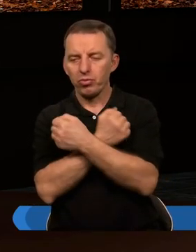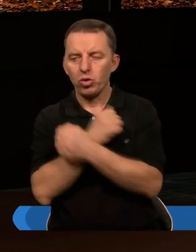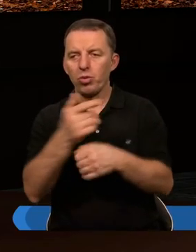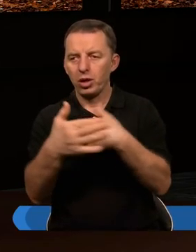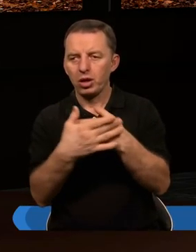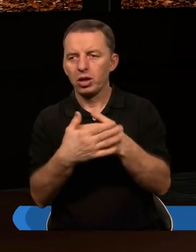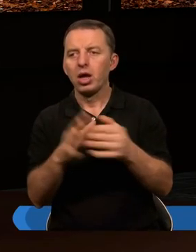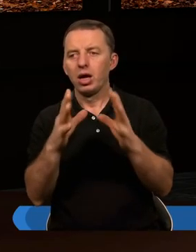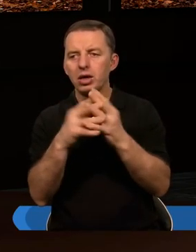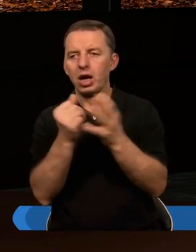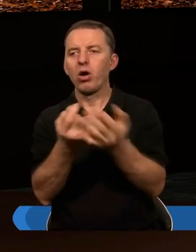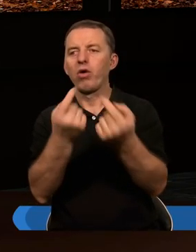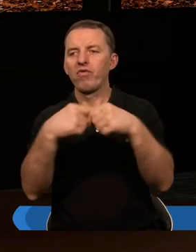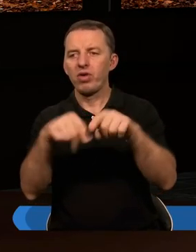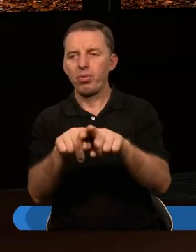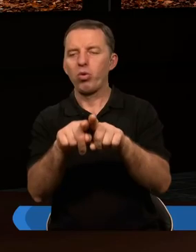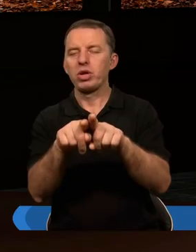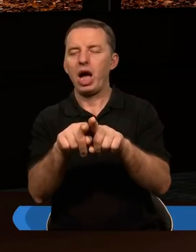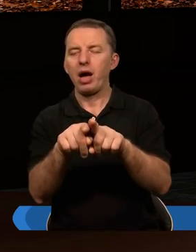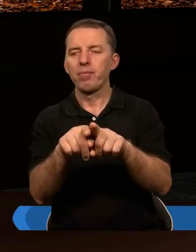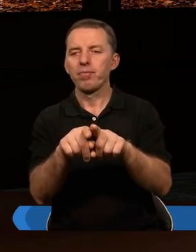bliźniego, zakon wypełnia.